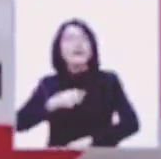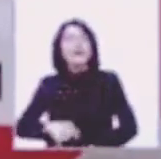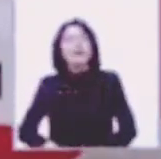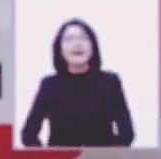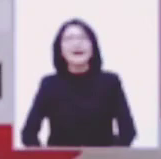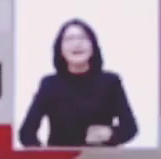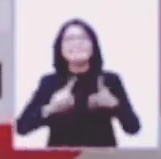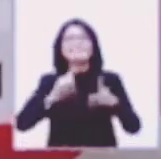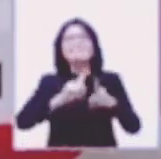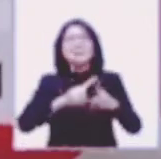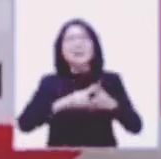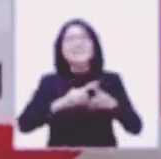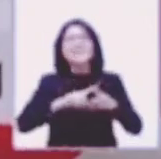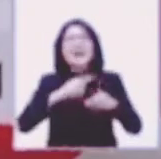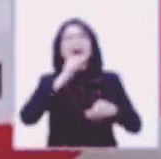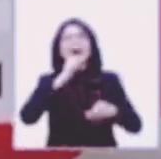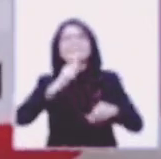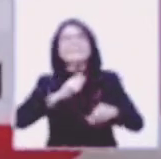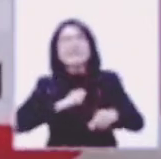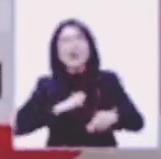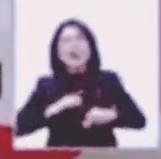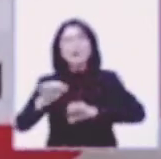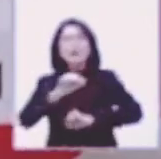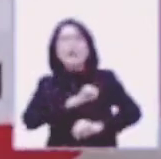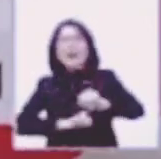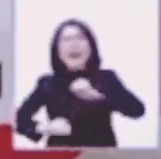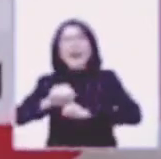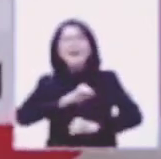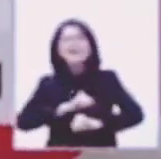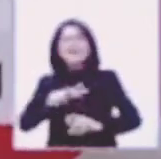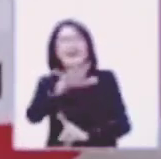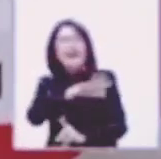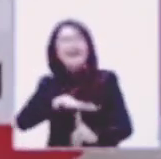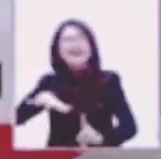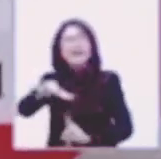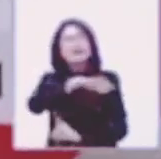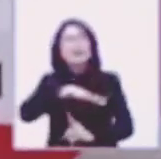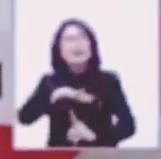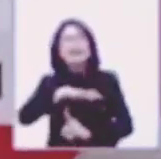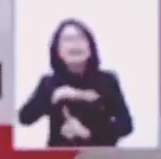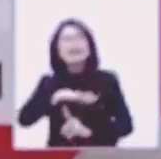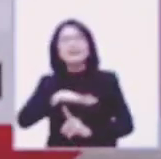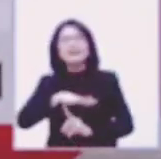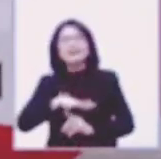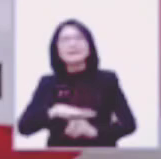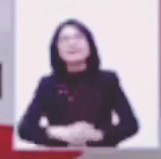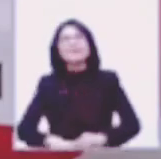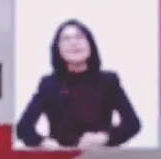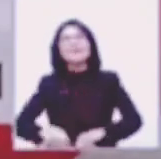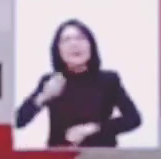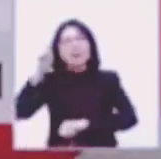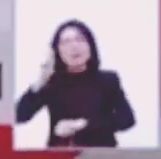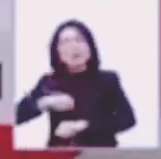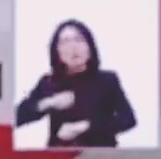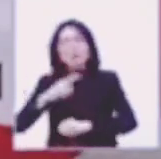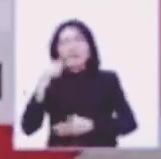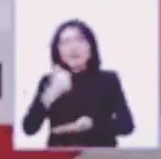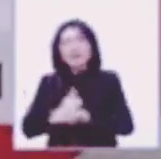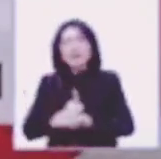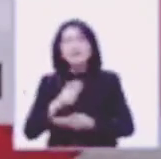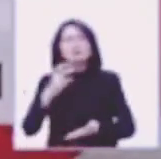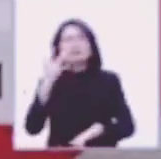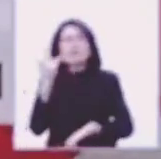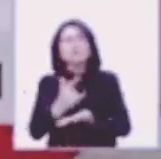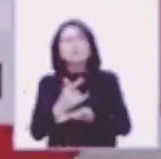Pertama, mengakui aktivis lingkungan itu sebagai subjek hukum. Itu putusan